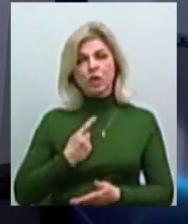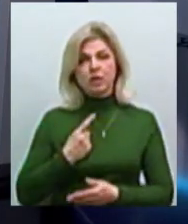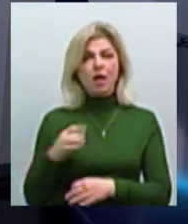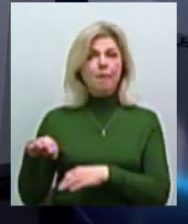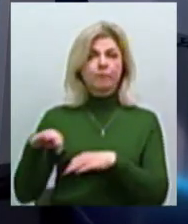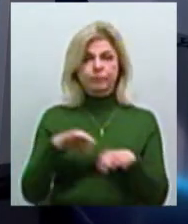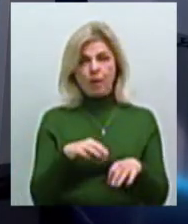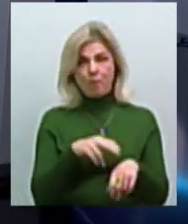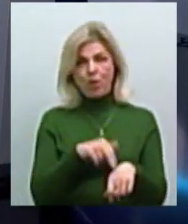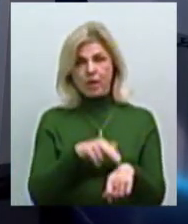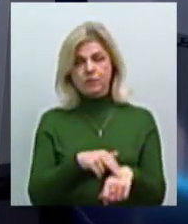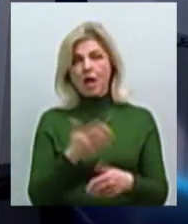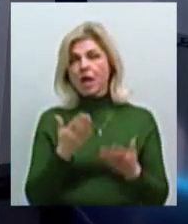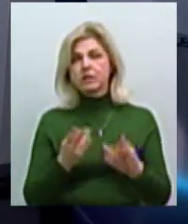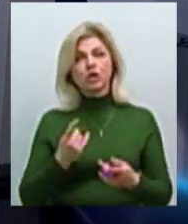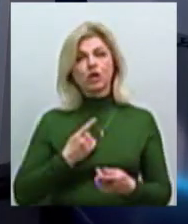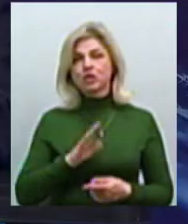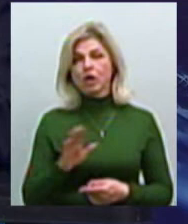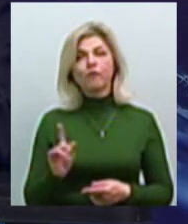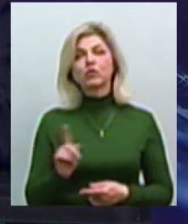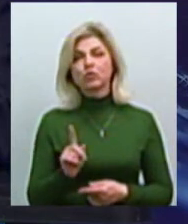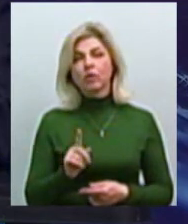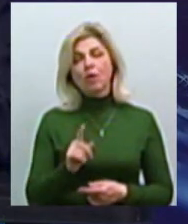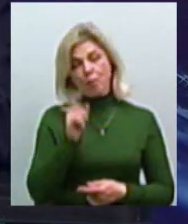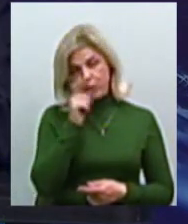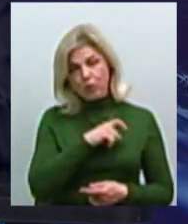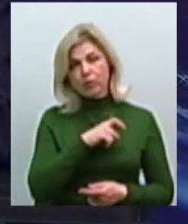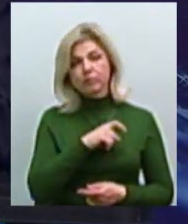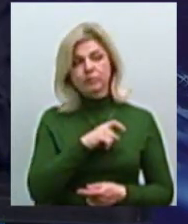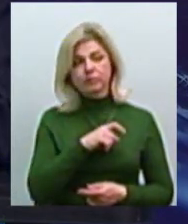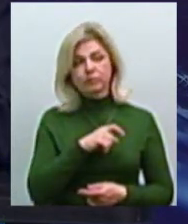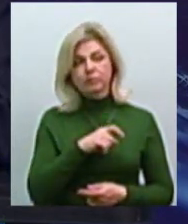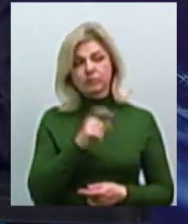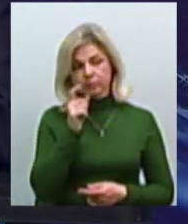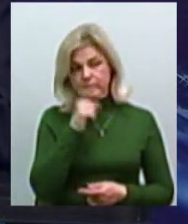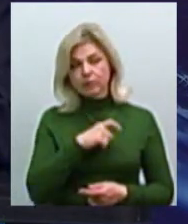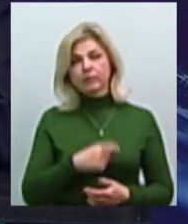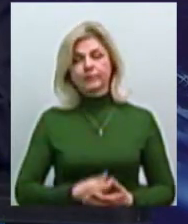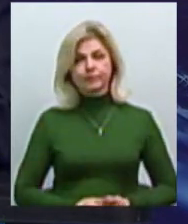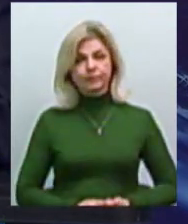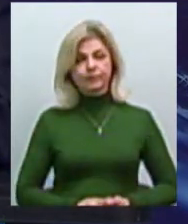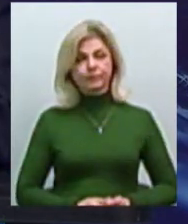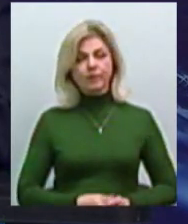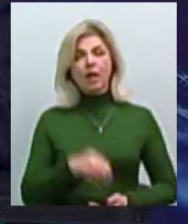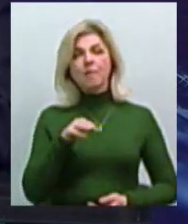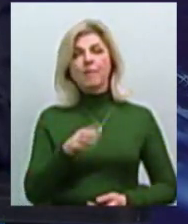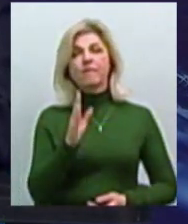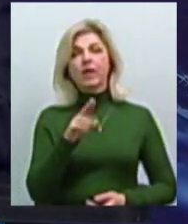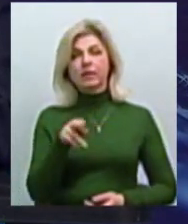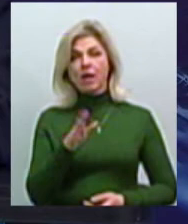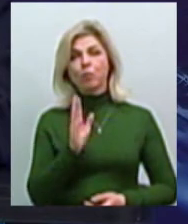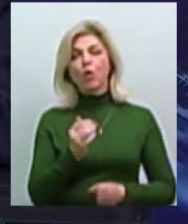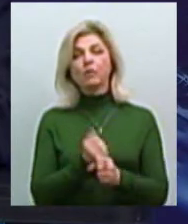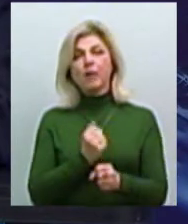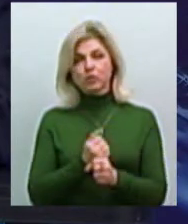поліції. А якщо він не дочекався, що тоді? Прикро. Ну, адже МВД все одно буде